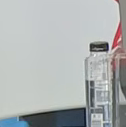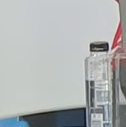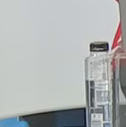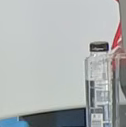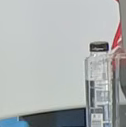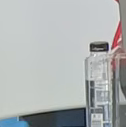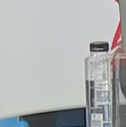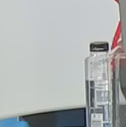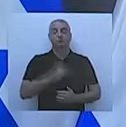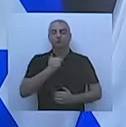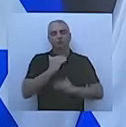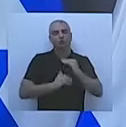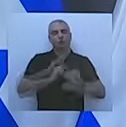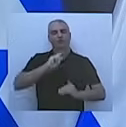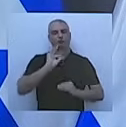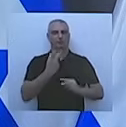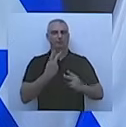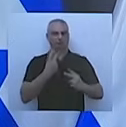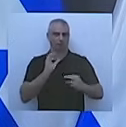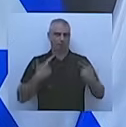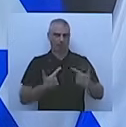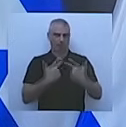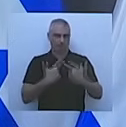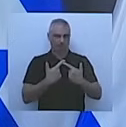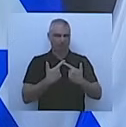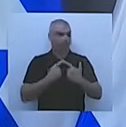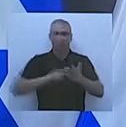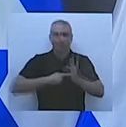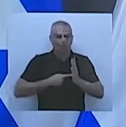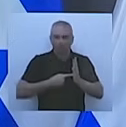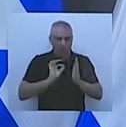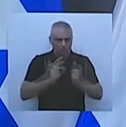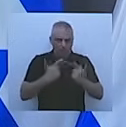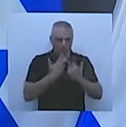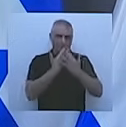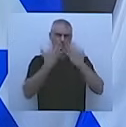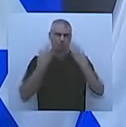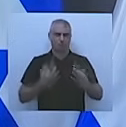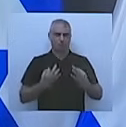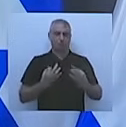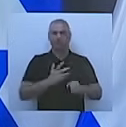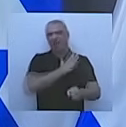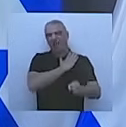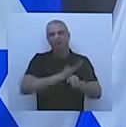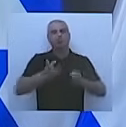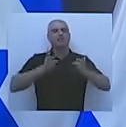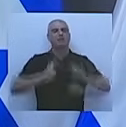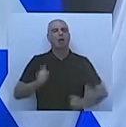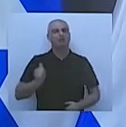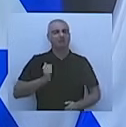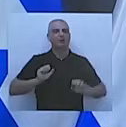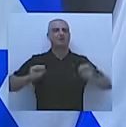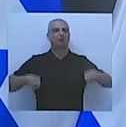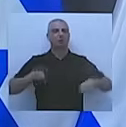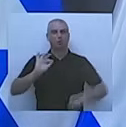escalad Vă mulțumesc pentru pentru întrebare ă ținta acestui război definit așa cum a fost definită de bi de Bibi netania